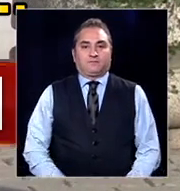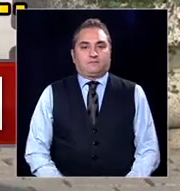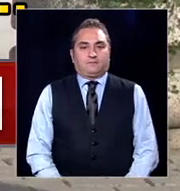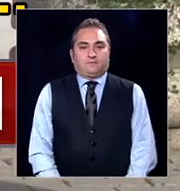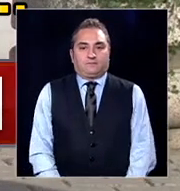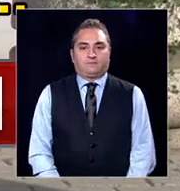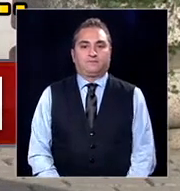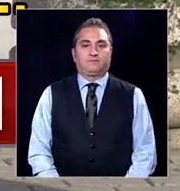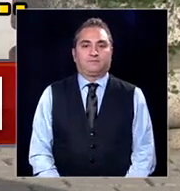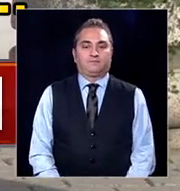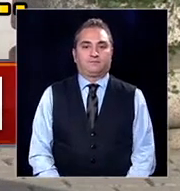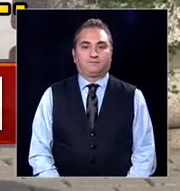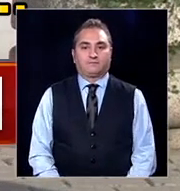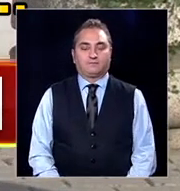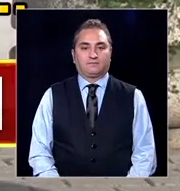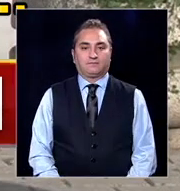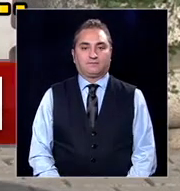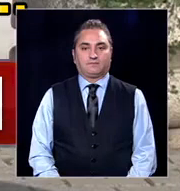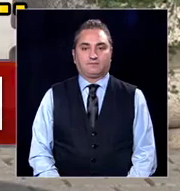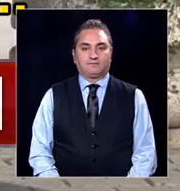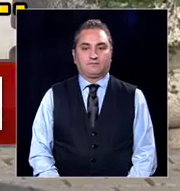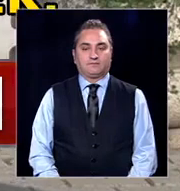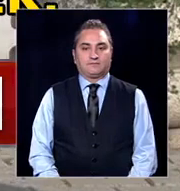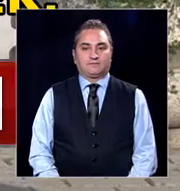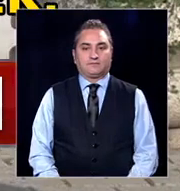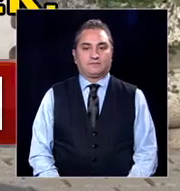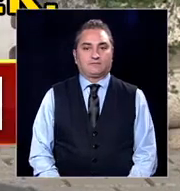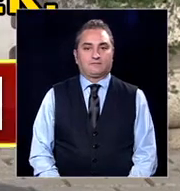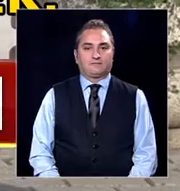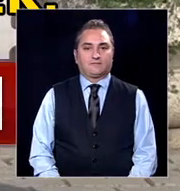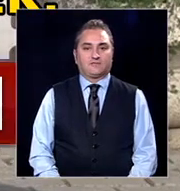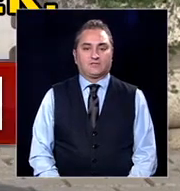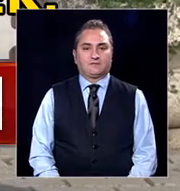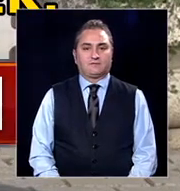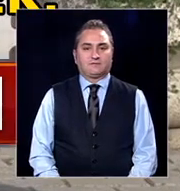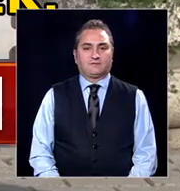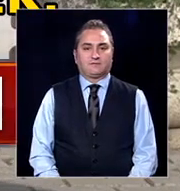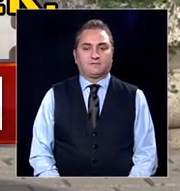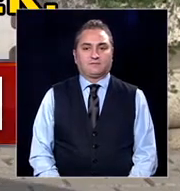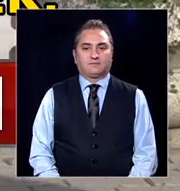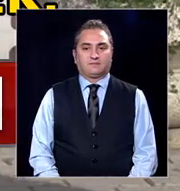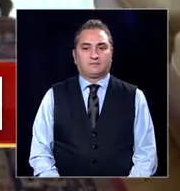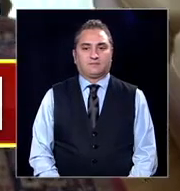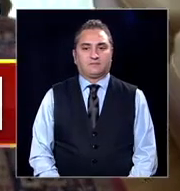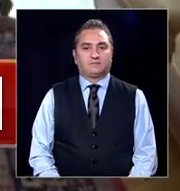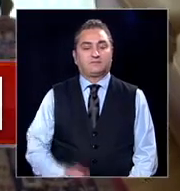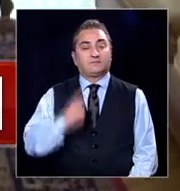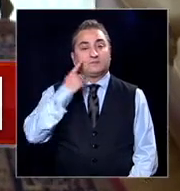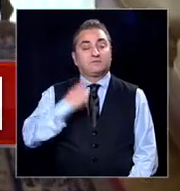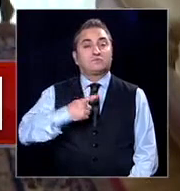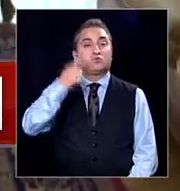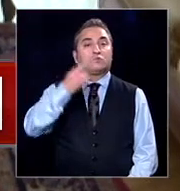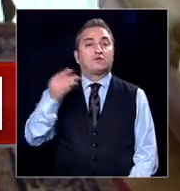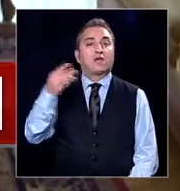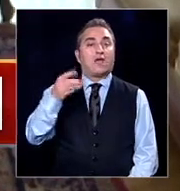da külliyede bir görüşmemiz oldu. Bundan sonraki süreçte de bu tür görüşmeler devam edecek. Cumhurbaşkanı